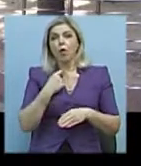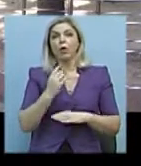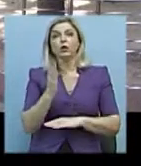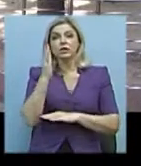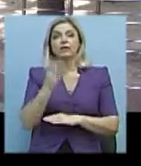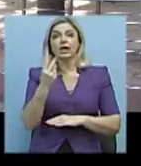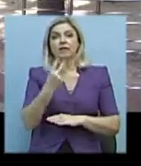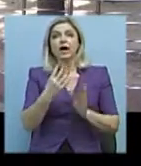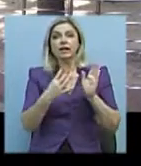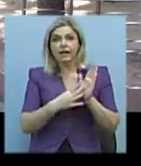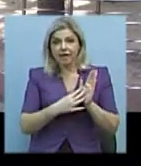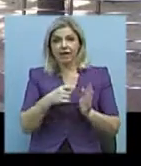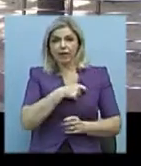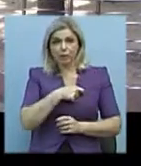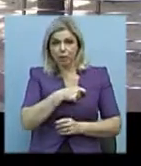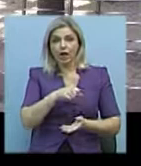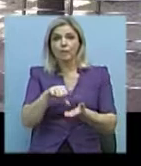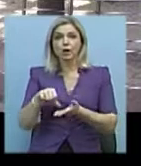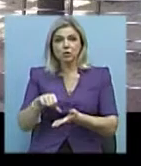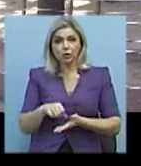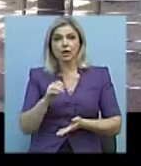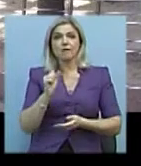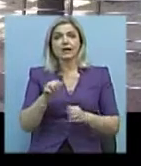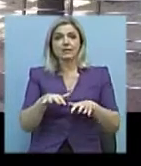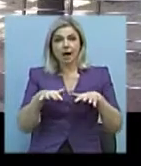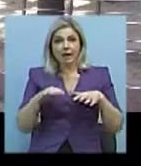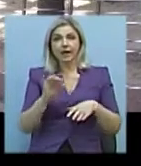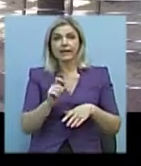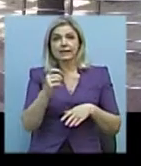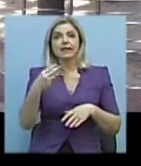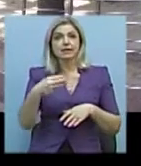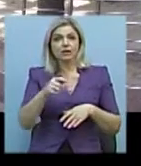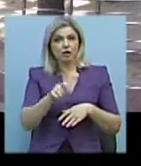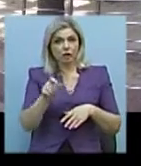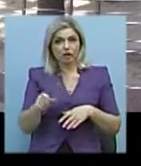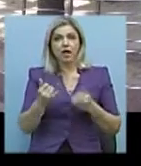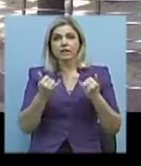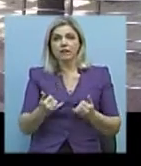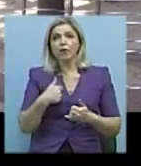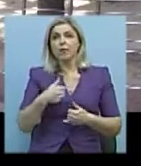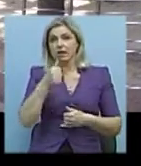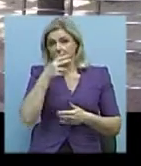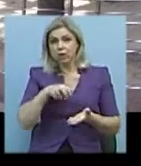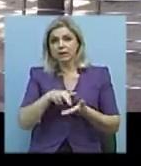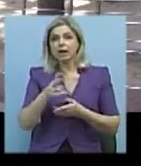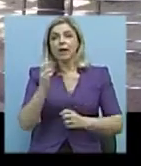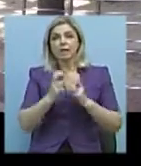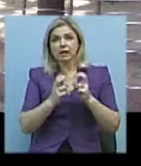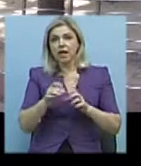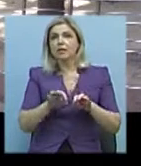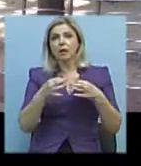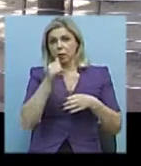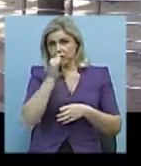29 із 31 депутата, присутніх в залі. І на сьогоднішній день ми не можемо ні просто зайти на підприємство, нас не пускає